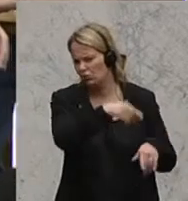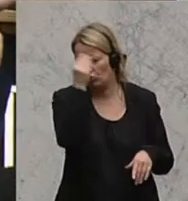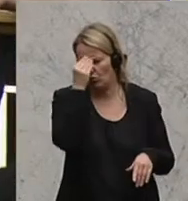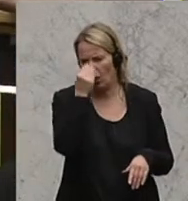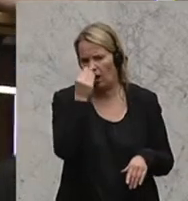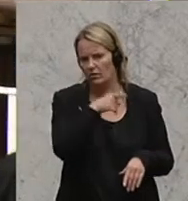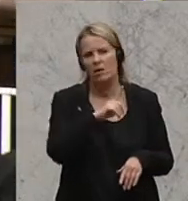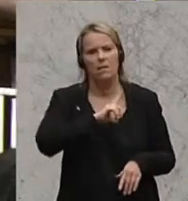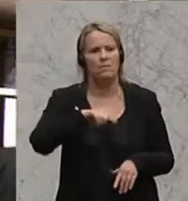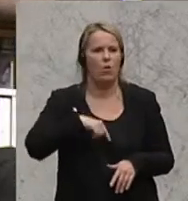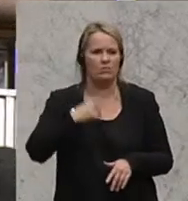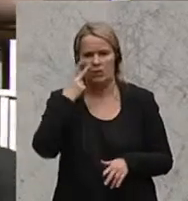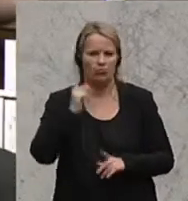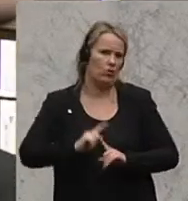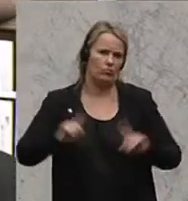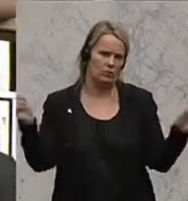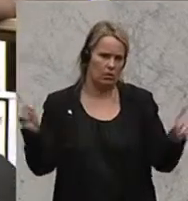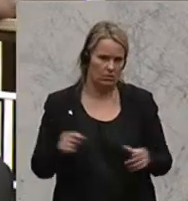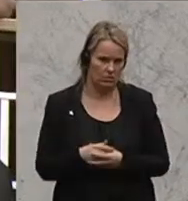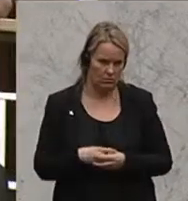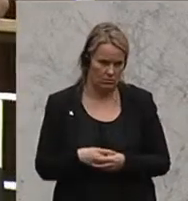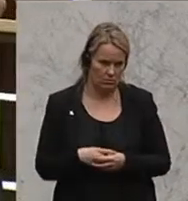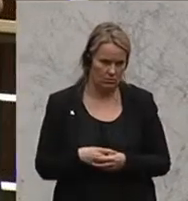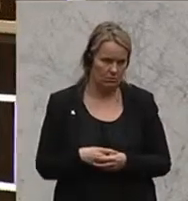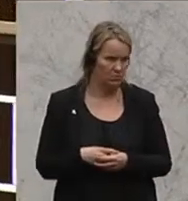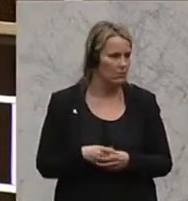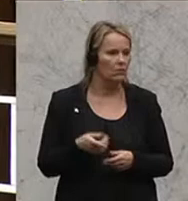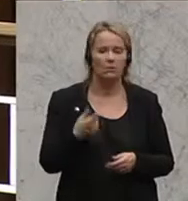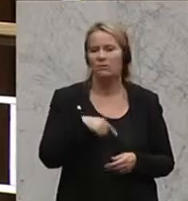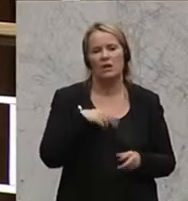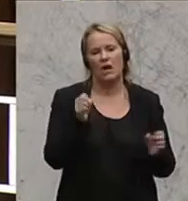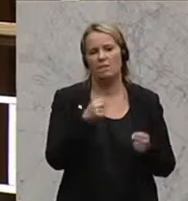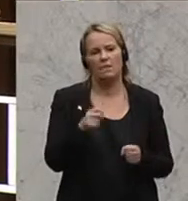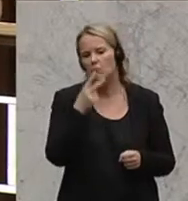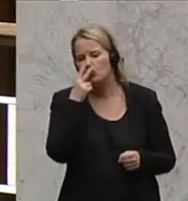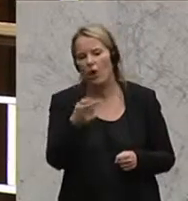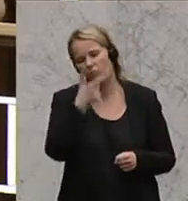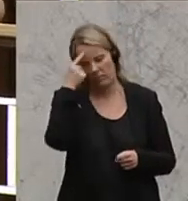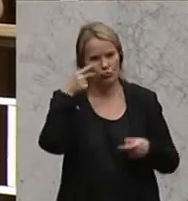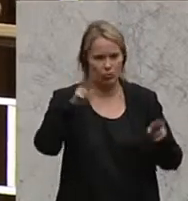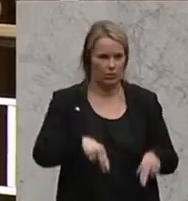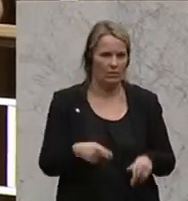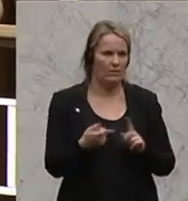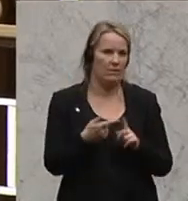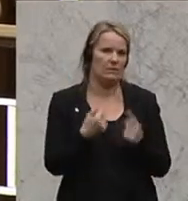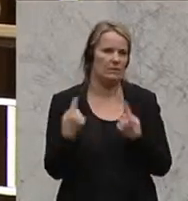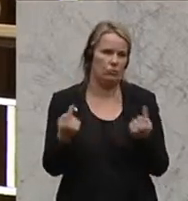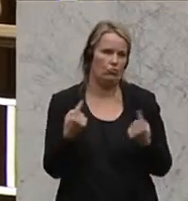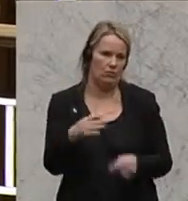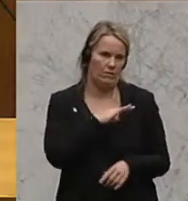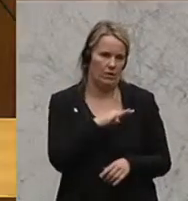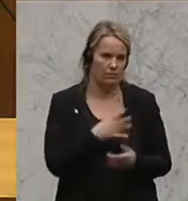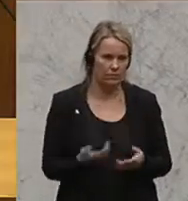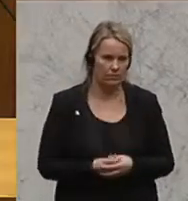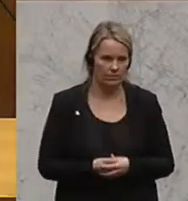Der Polizeialltag schaut ganz anders aus. Und wir können uns nicht ständig um Menschenrechte kümmern, wenn es eine gefährliche Situation gibt.